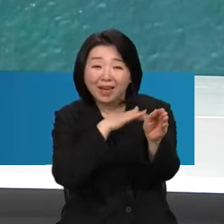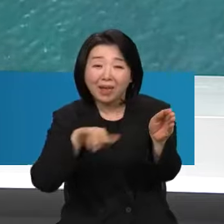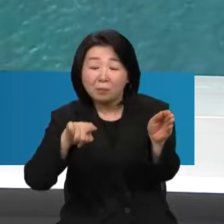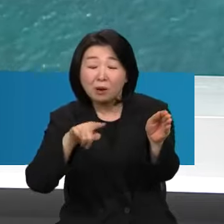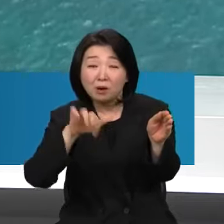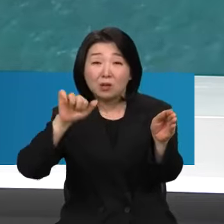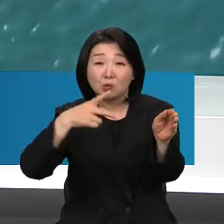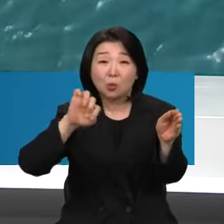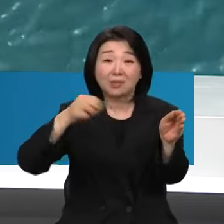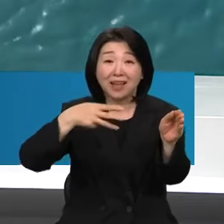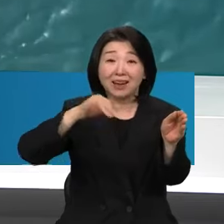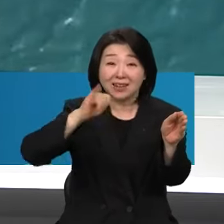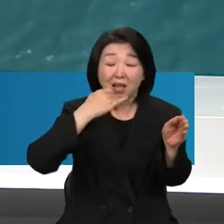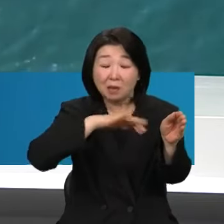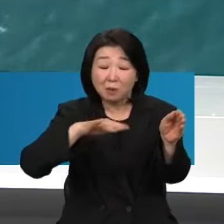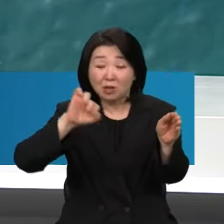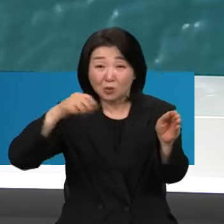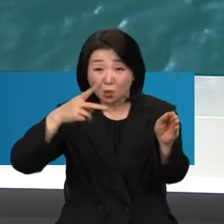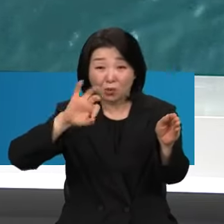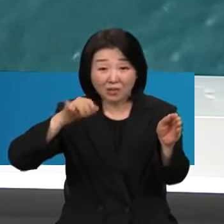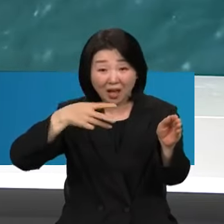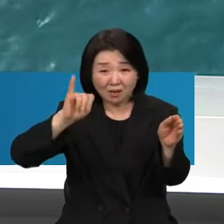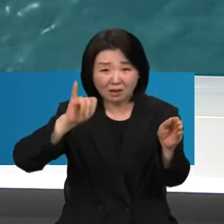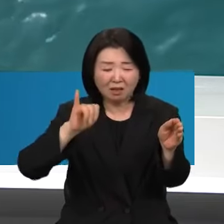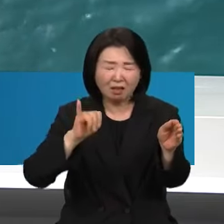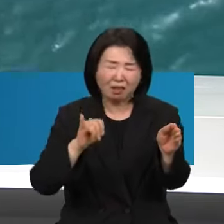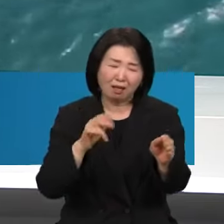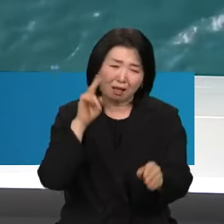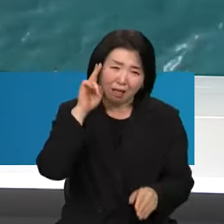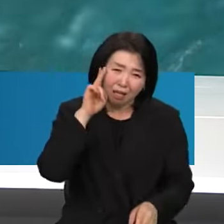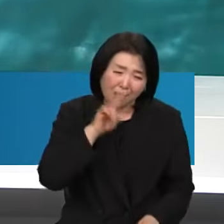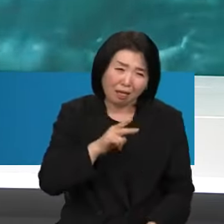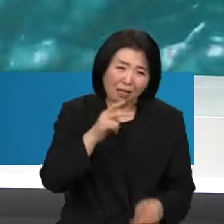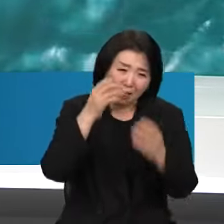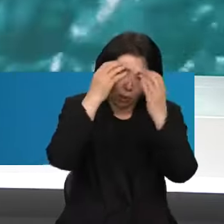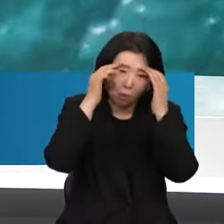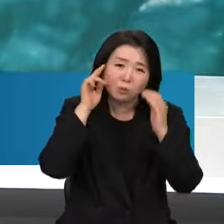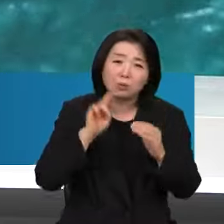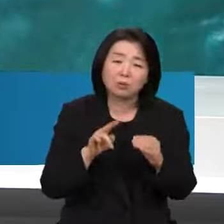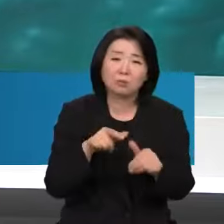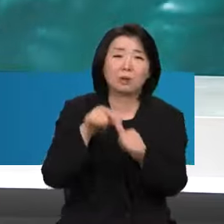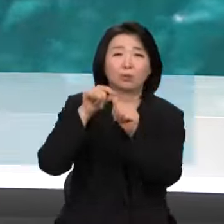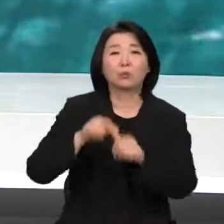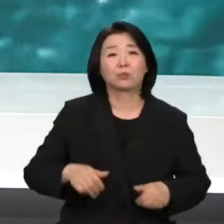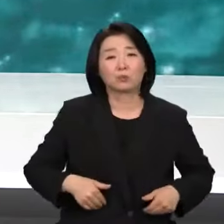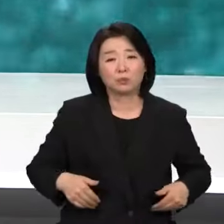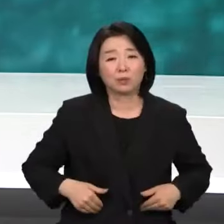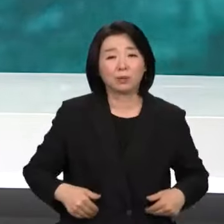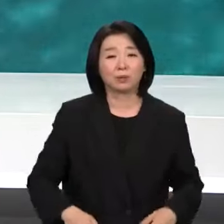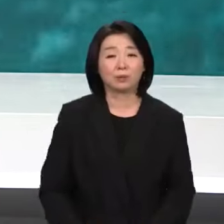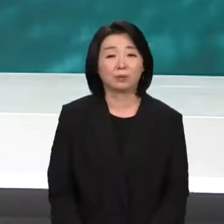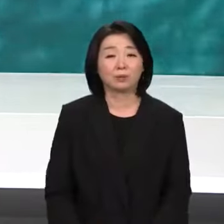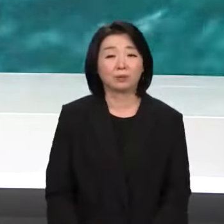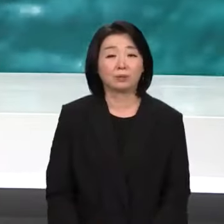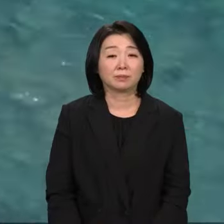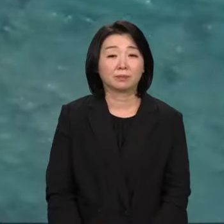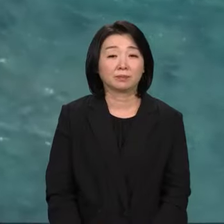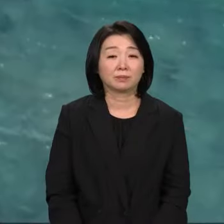종달이 이름이 붙었는데 갈수록 고통이 심해지는 상황이라 구조가 시급하다고 합니다 임예은